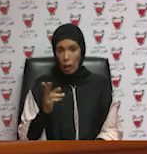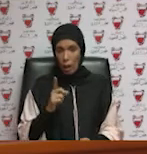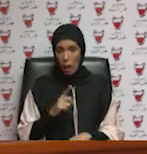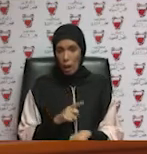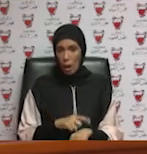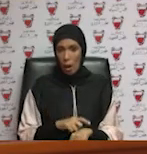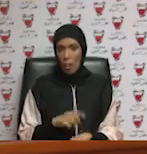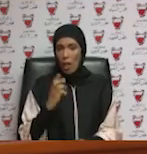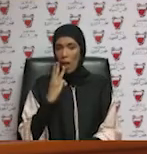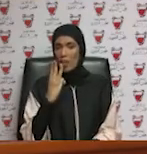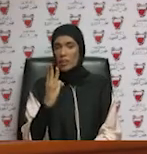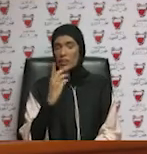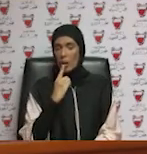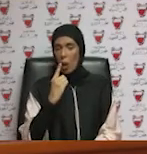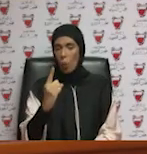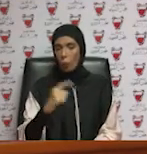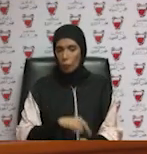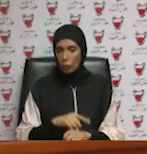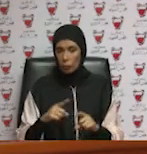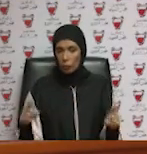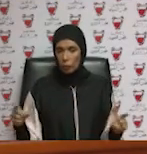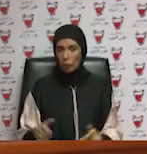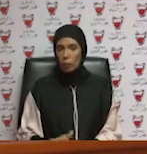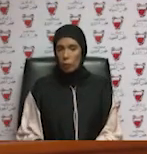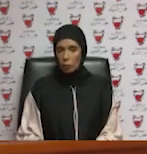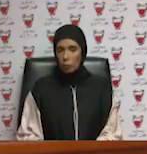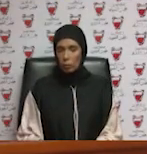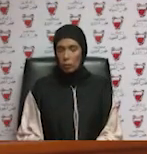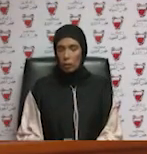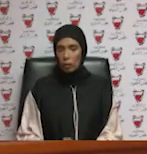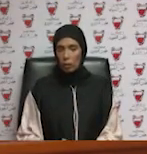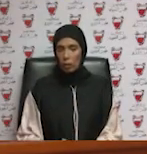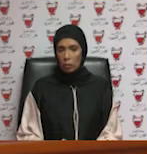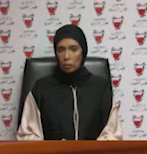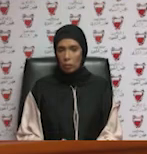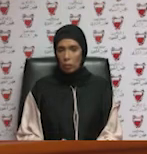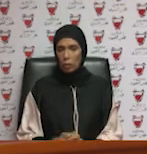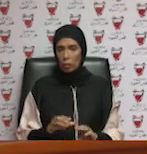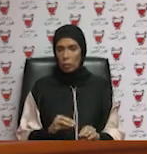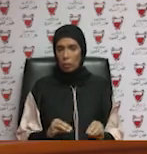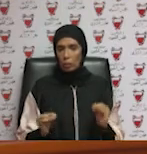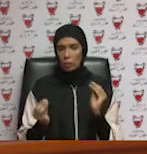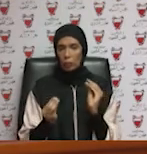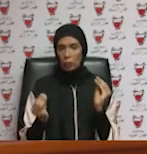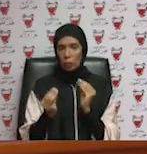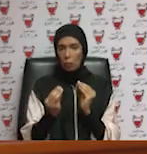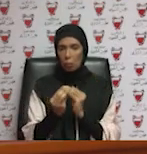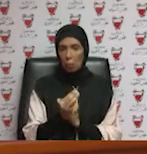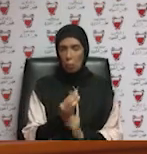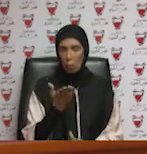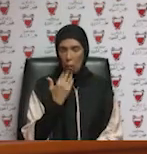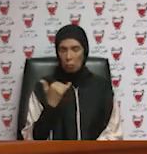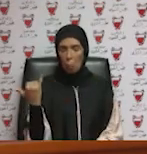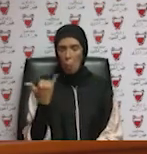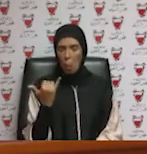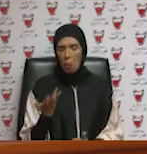3 سنوات اللي وافق عليه الأخوان في النواب ومتمسكين الأخوان في اللجنة سوف يضيع نتيجة للتعديلات قد لا تكون ذات أهمية